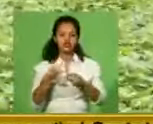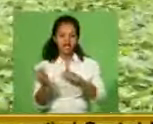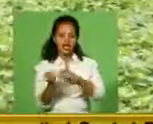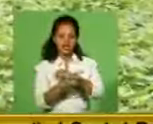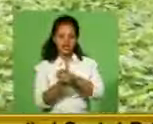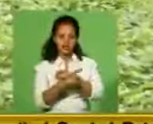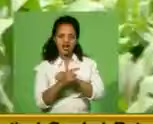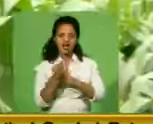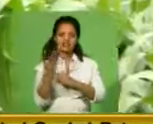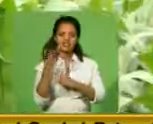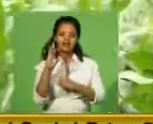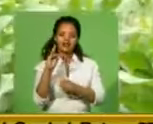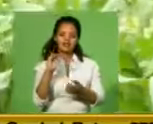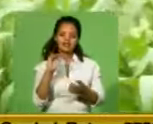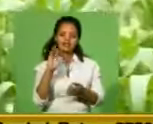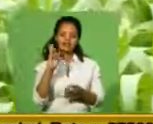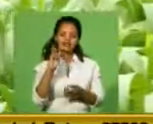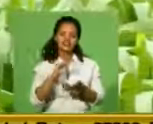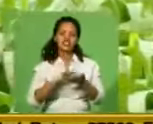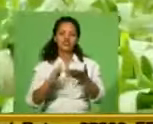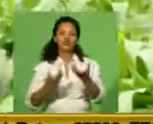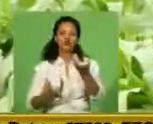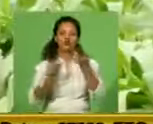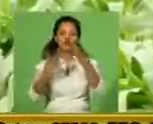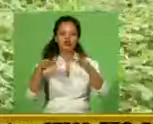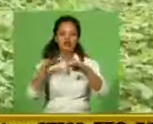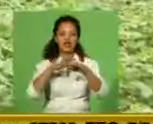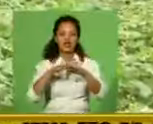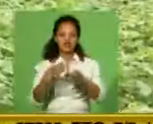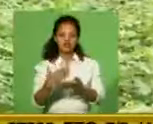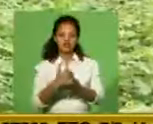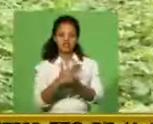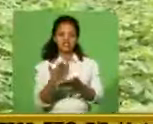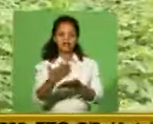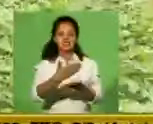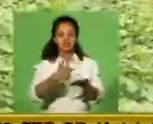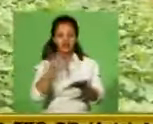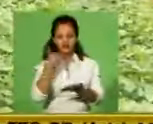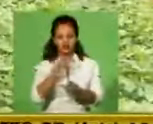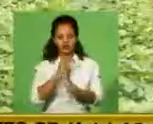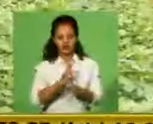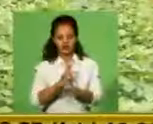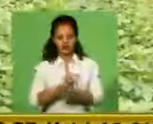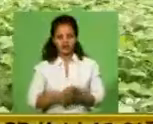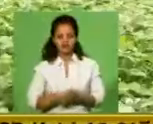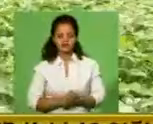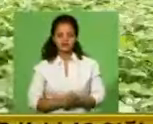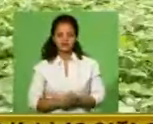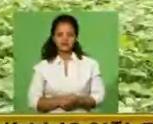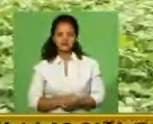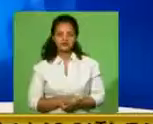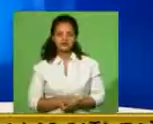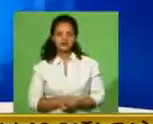ከ17.6 ሚሊዮን ኩንታል በላይ ምርት ይሰበሰብበታል ተብሎም ይጠበቃል።